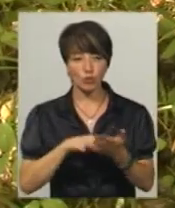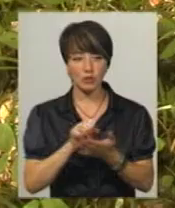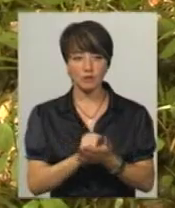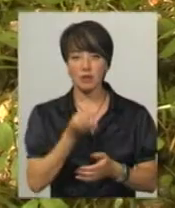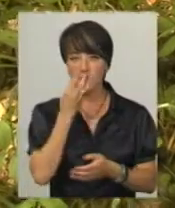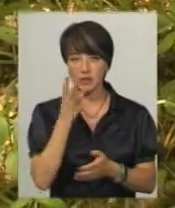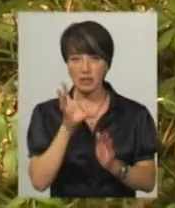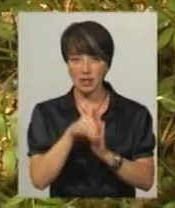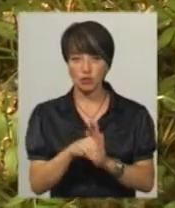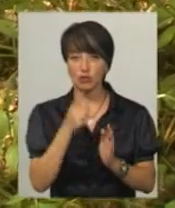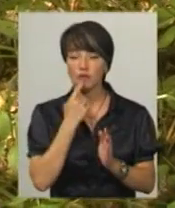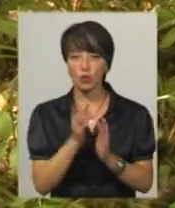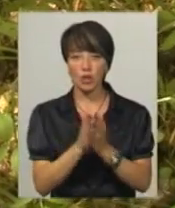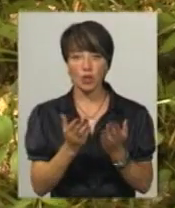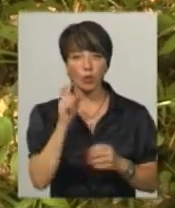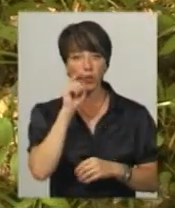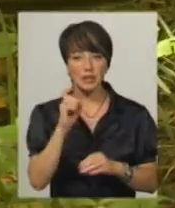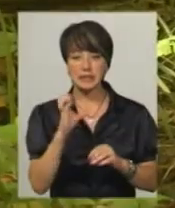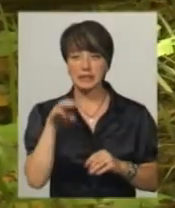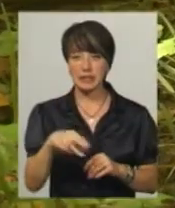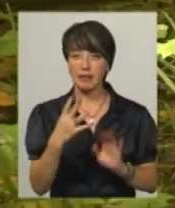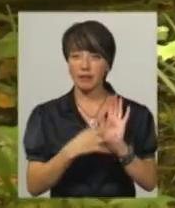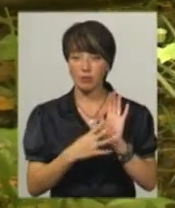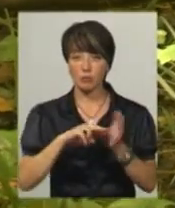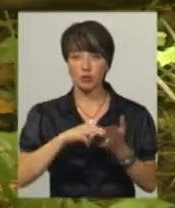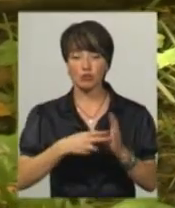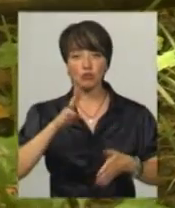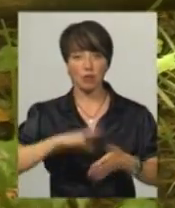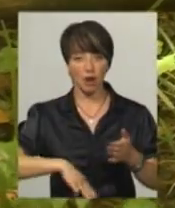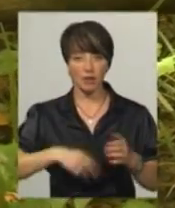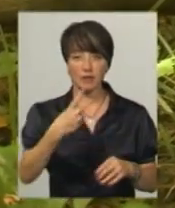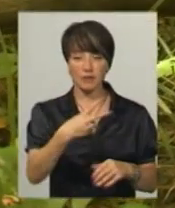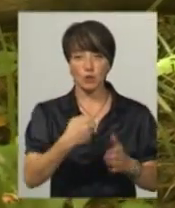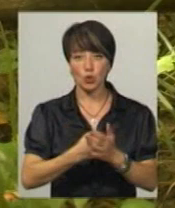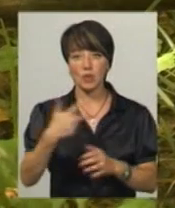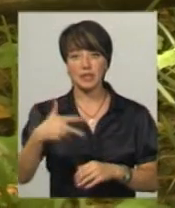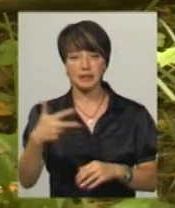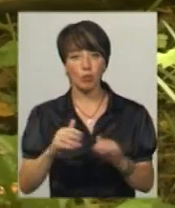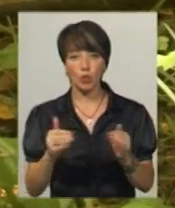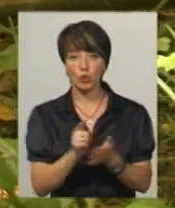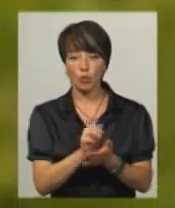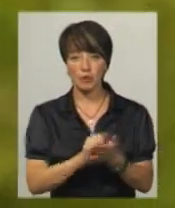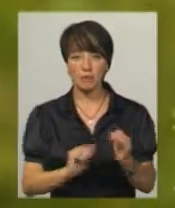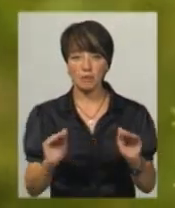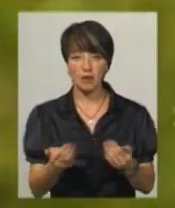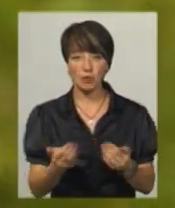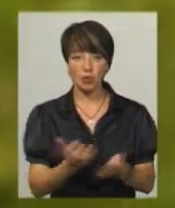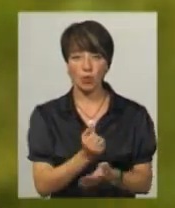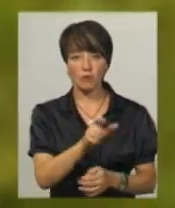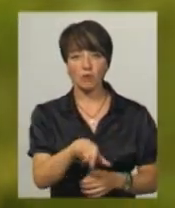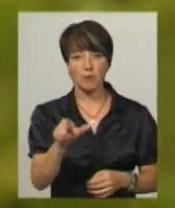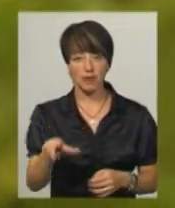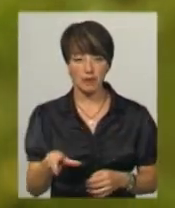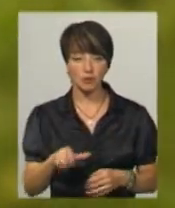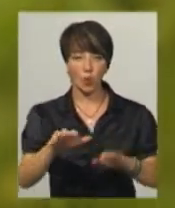квітку, занесену до Червоної книги України, за статтею 90 передбачається штраф від 20 до 30 неоподатковуваних мінімумів доходів